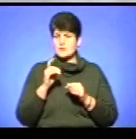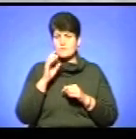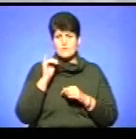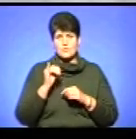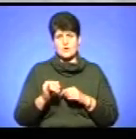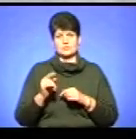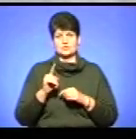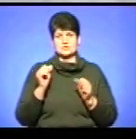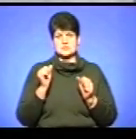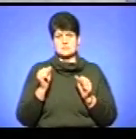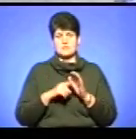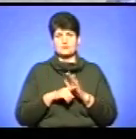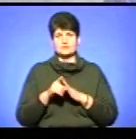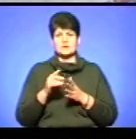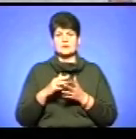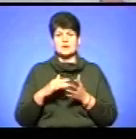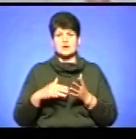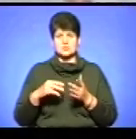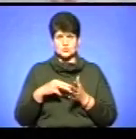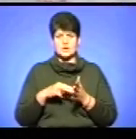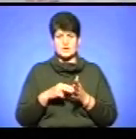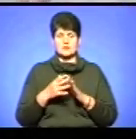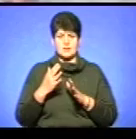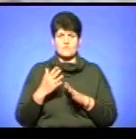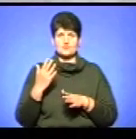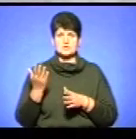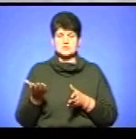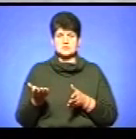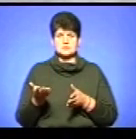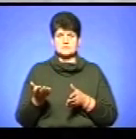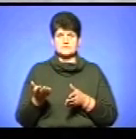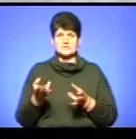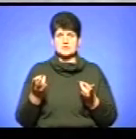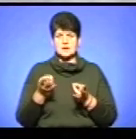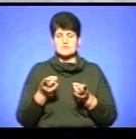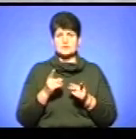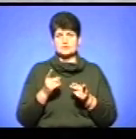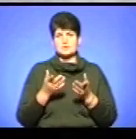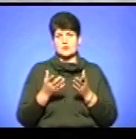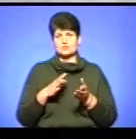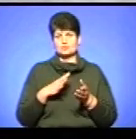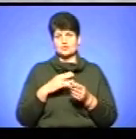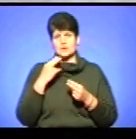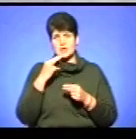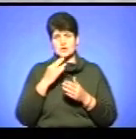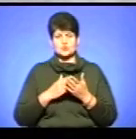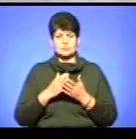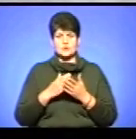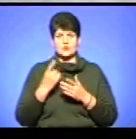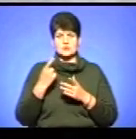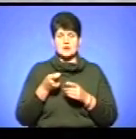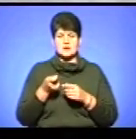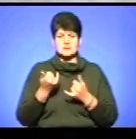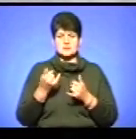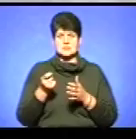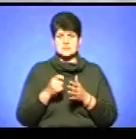що от зима починається, далі стояти на вулиці. От, ну, треба, щоб якось було краще обслуговування. Одна каса зараз